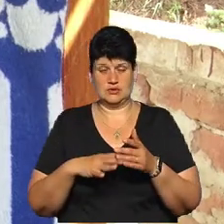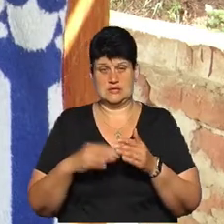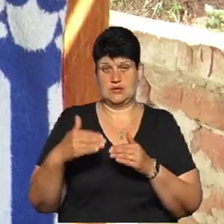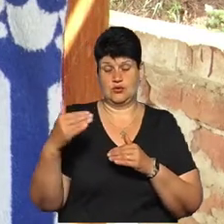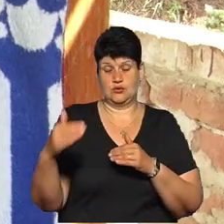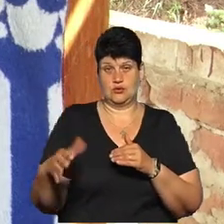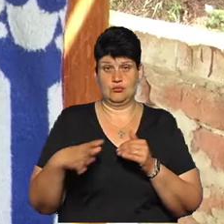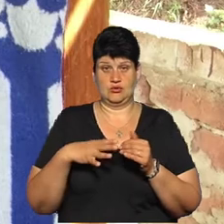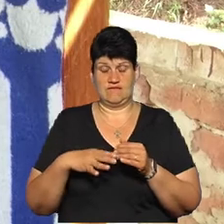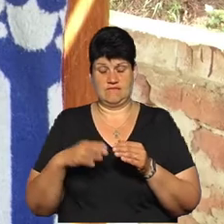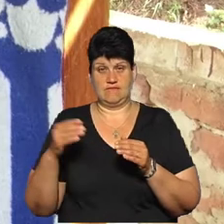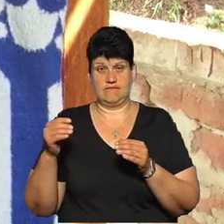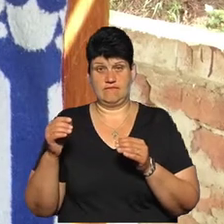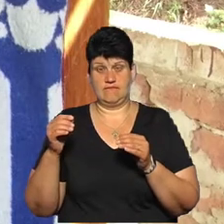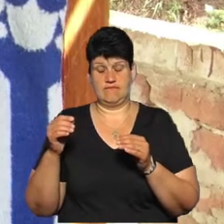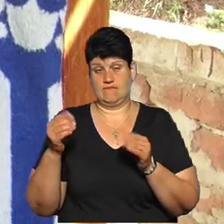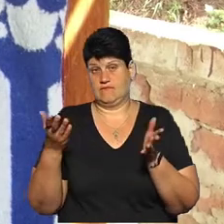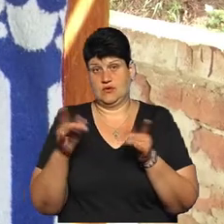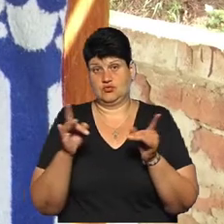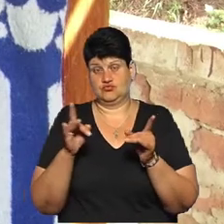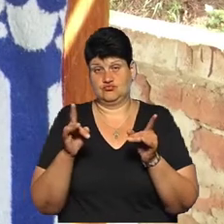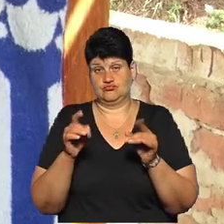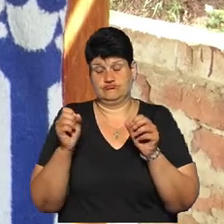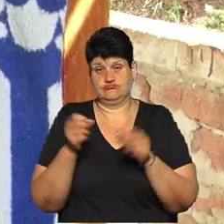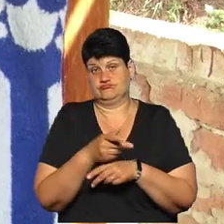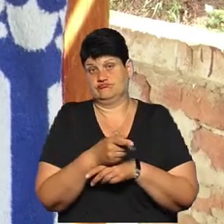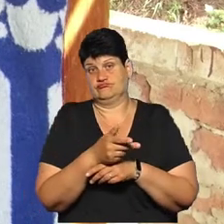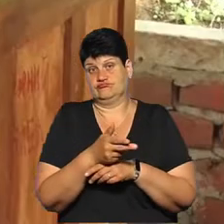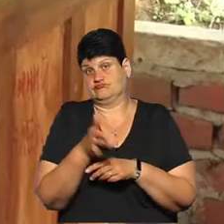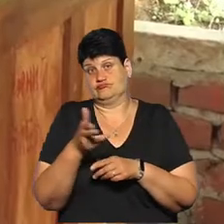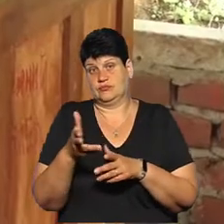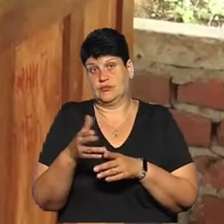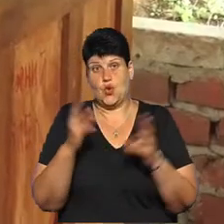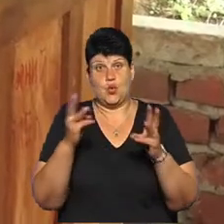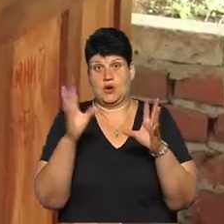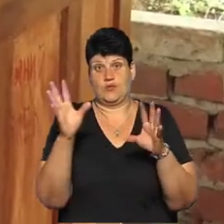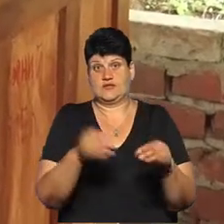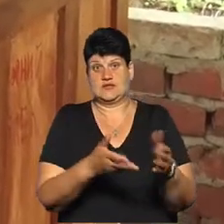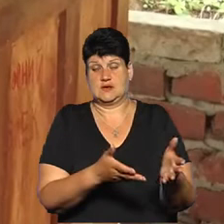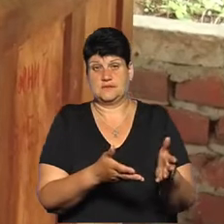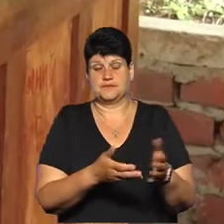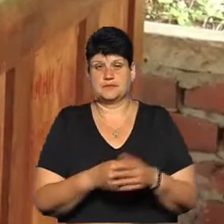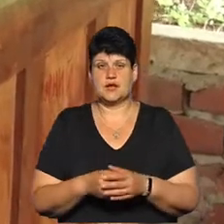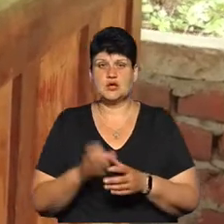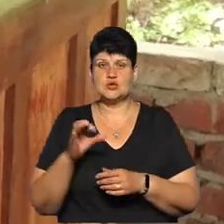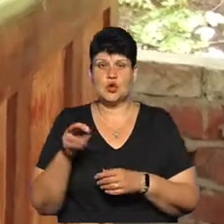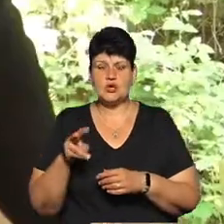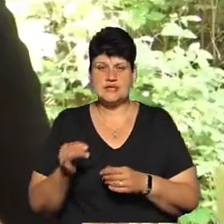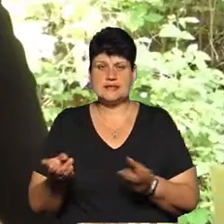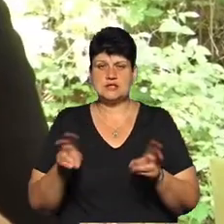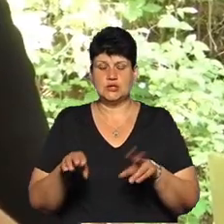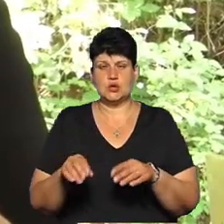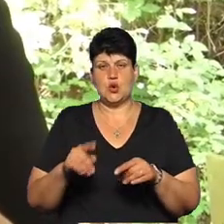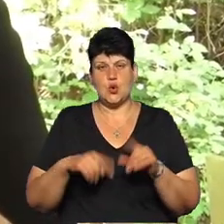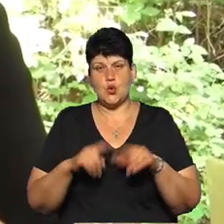випустили якийсь, не знаю що, горіло все вокруг. У Солонцях в подружжя залишились родичі та друзі. Від